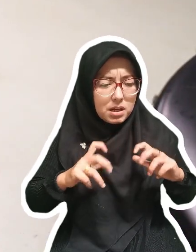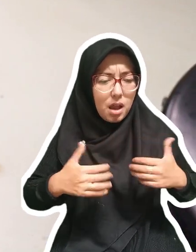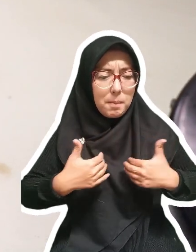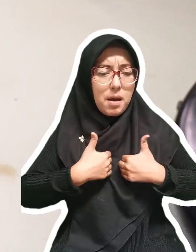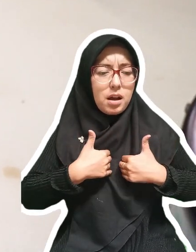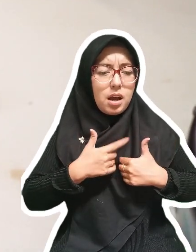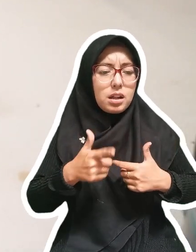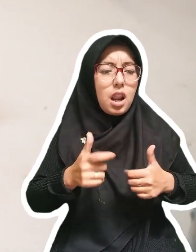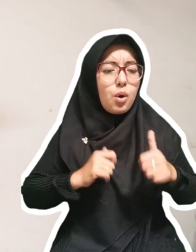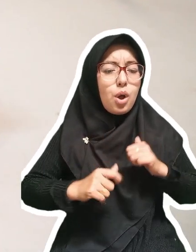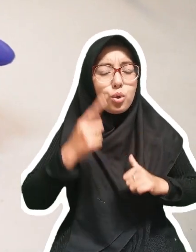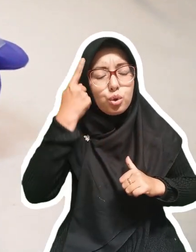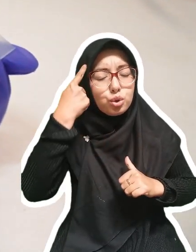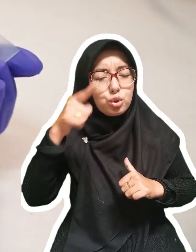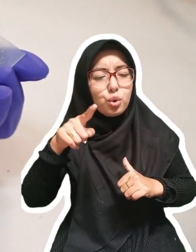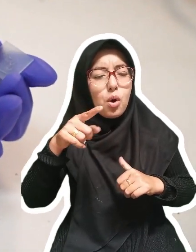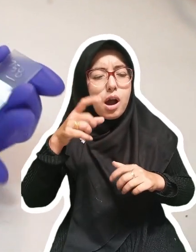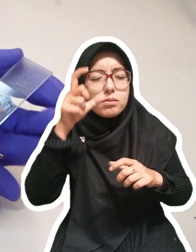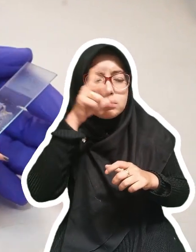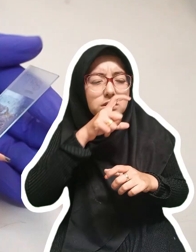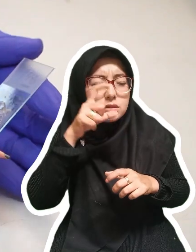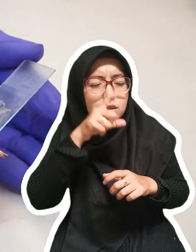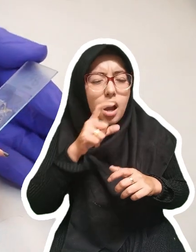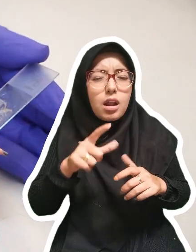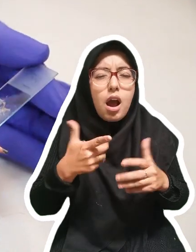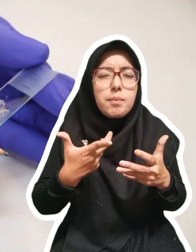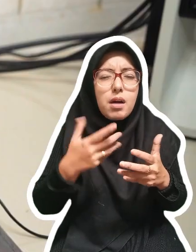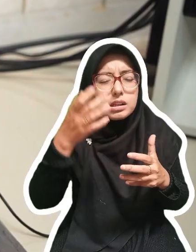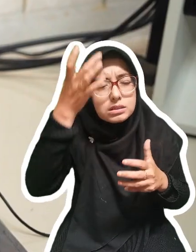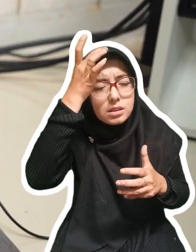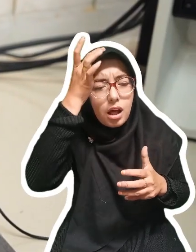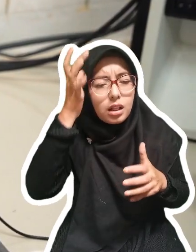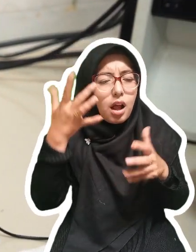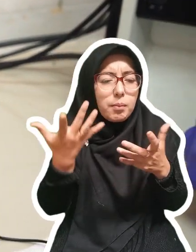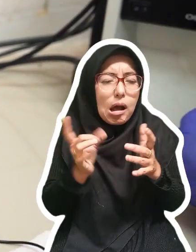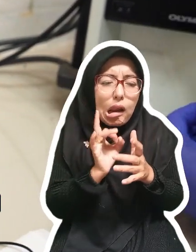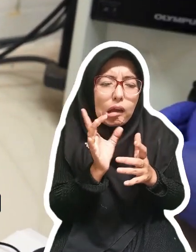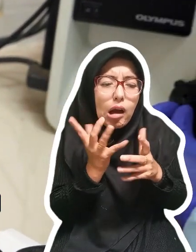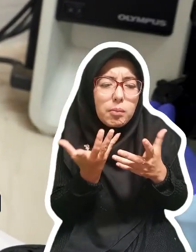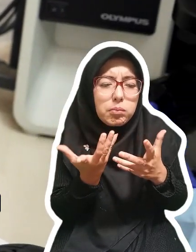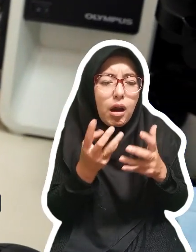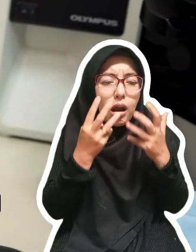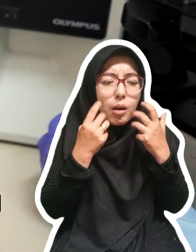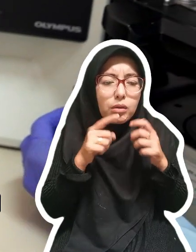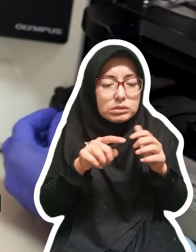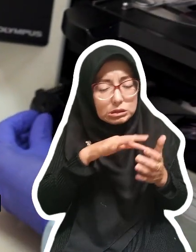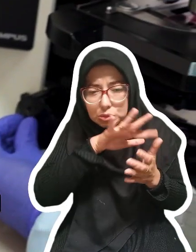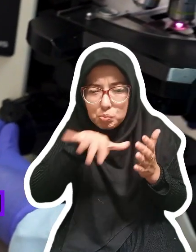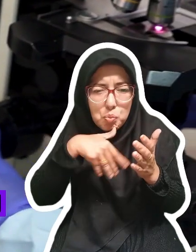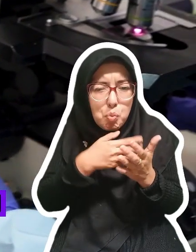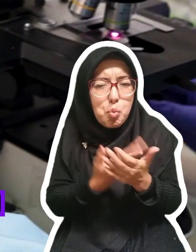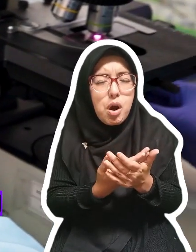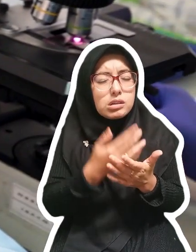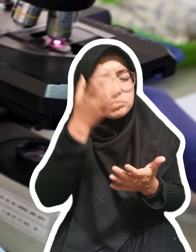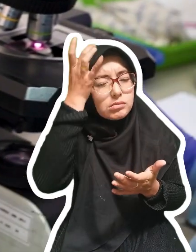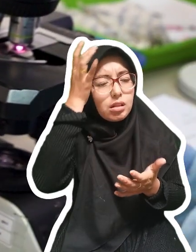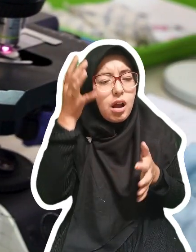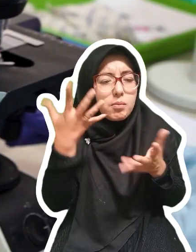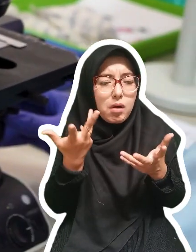Kegiatan bedah bangkai yang dilakukan adalah untuk menelusuri adanya gangguan atau kelainan pada anatomi tubuh hewan secara